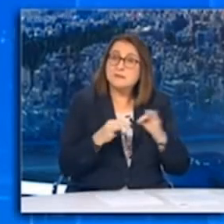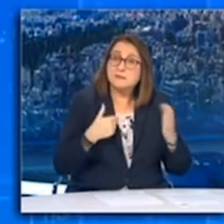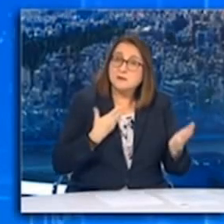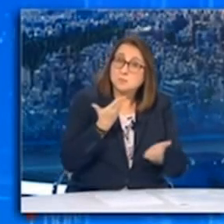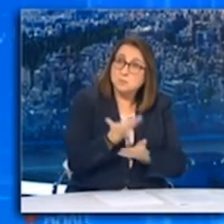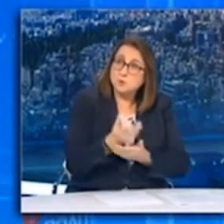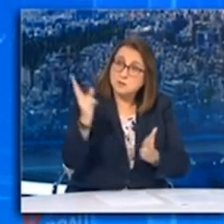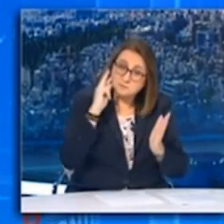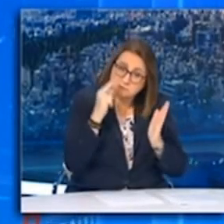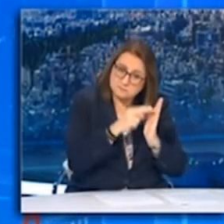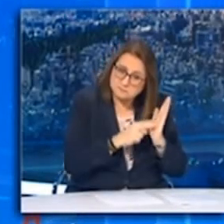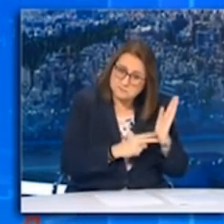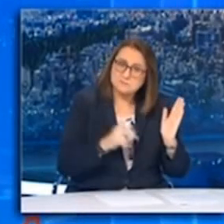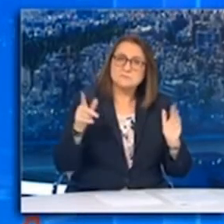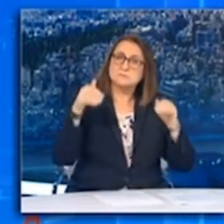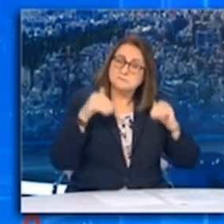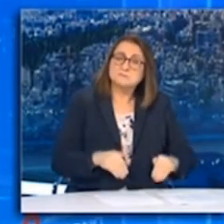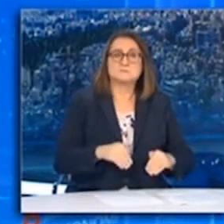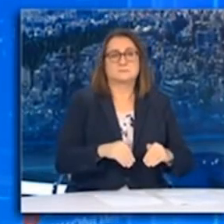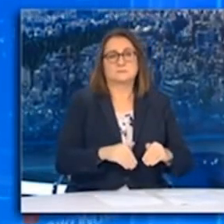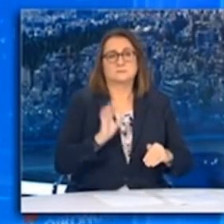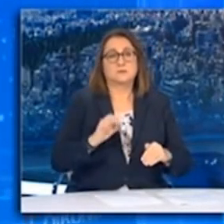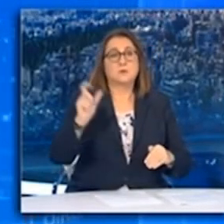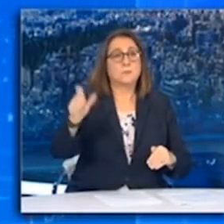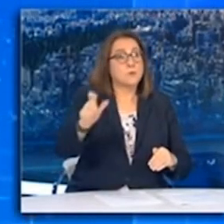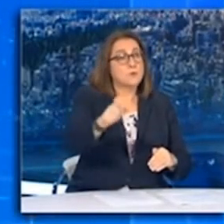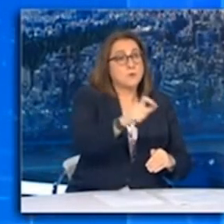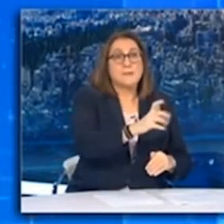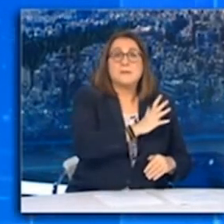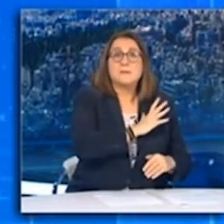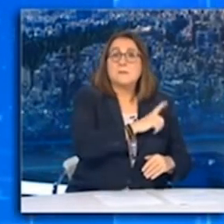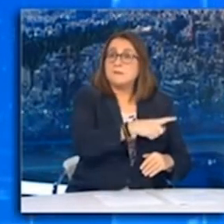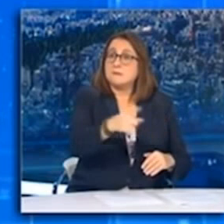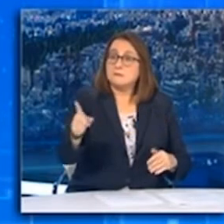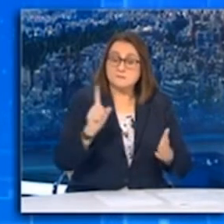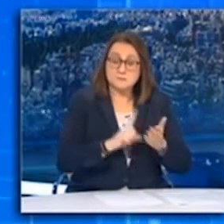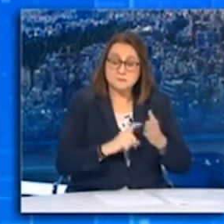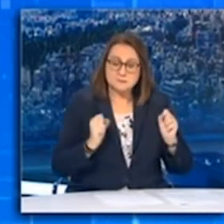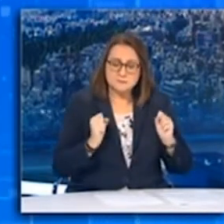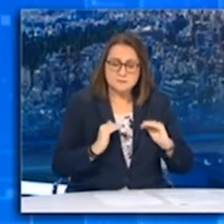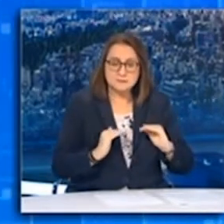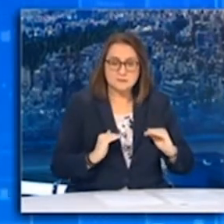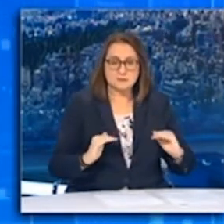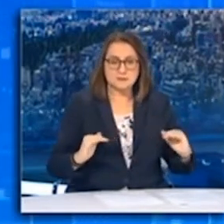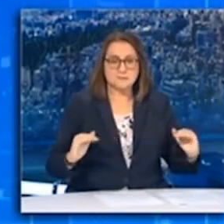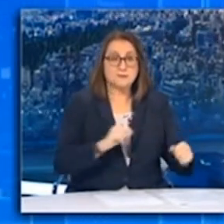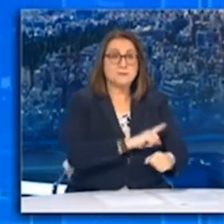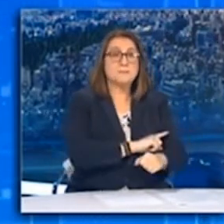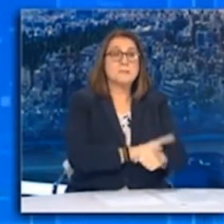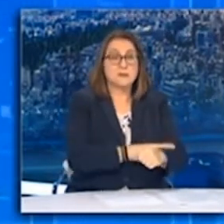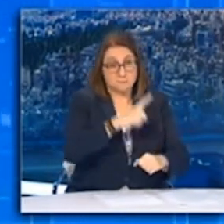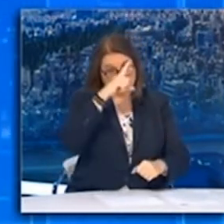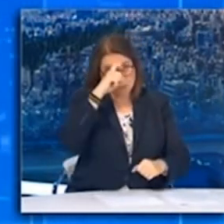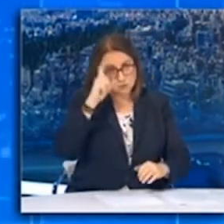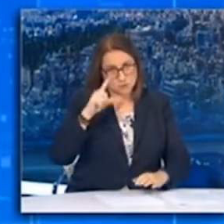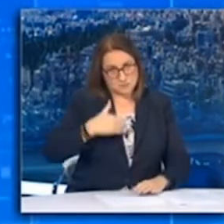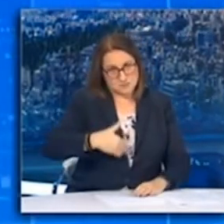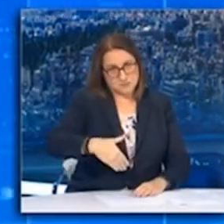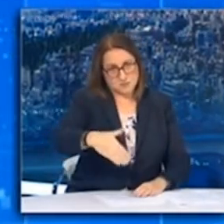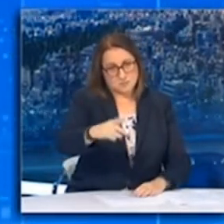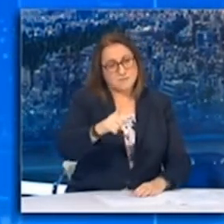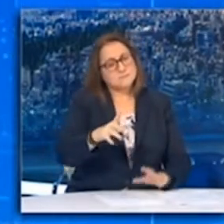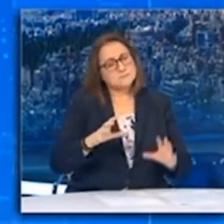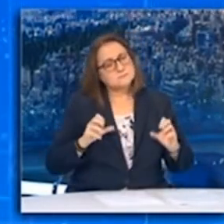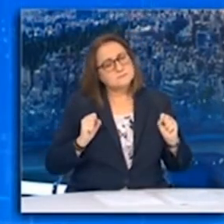Καλούμε επίσης και τον κάθε πολίτη να δείξει ψυχραιμία και δύναμη στις δύσκολες μέρες που έρχονται. Να τηρεί όλες εκείνες